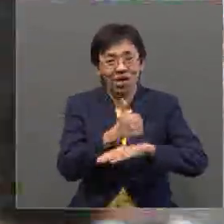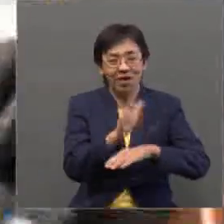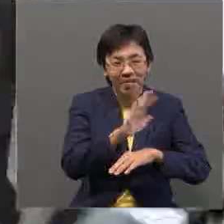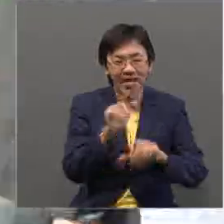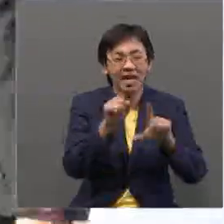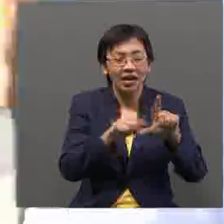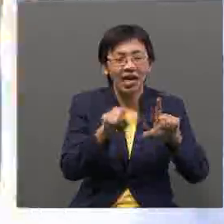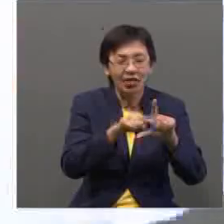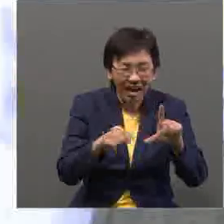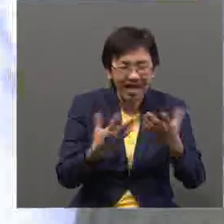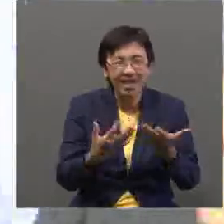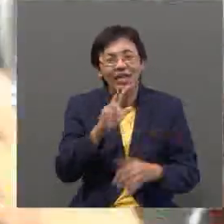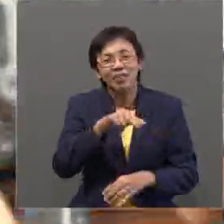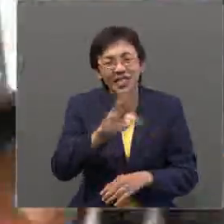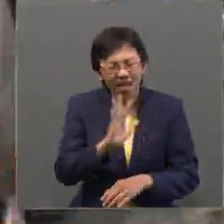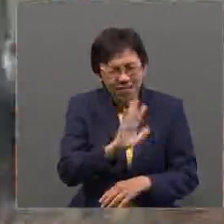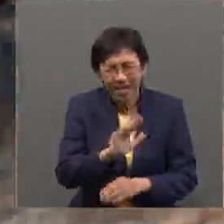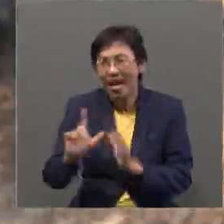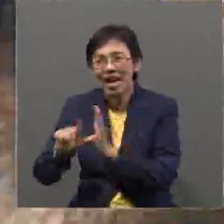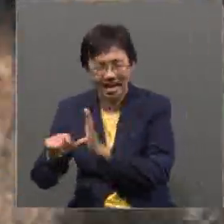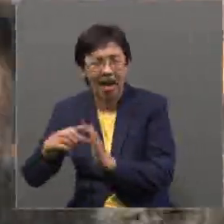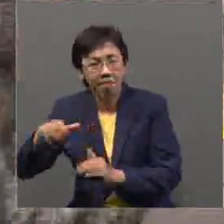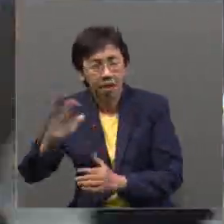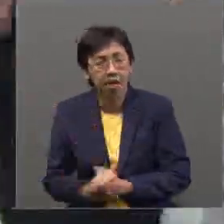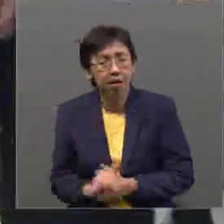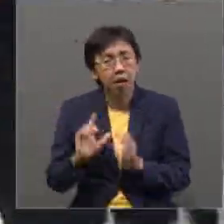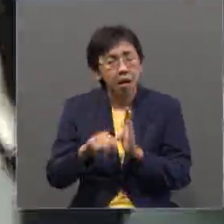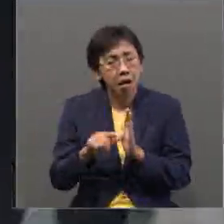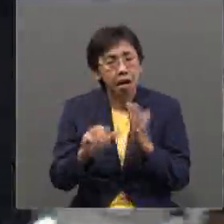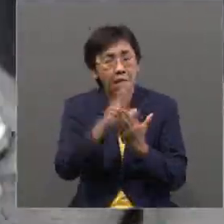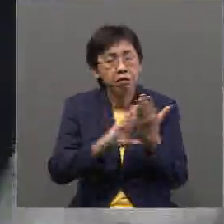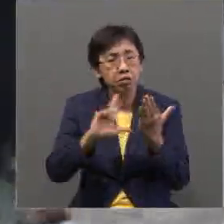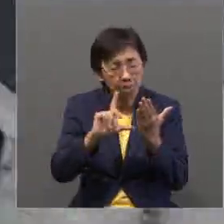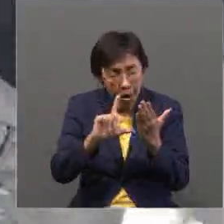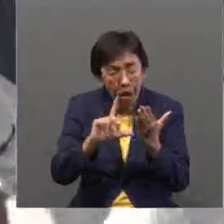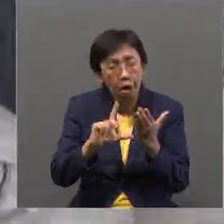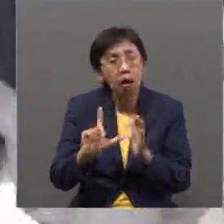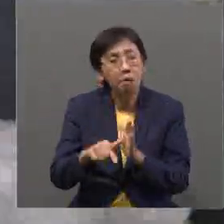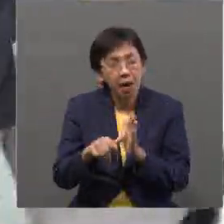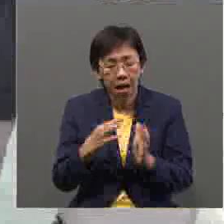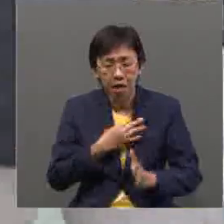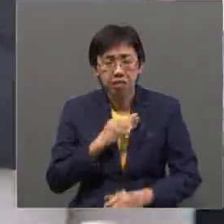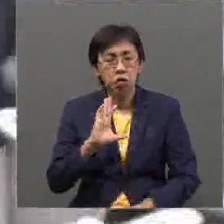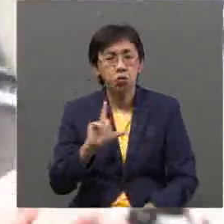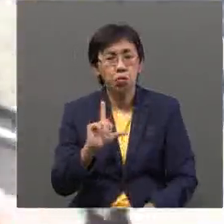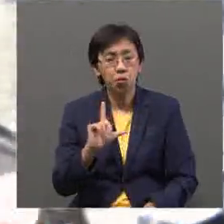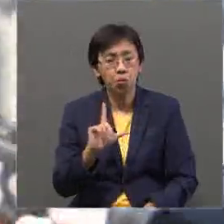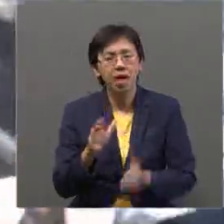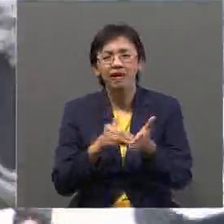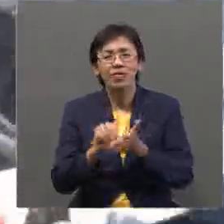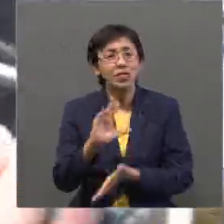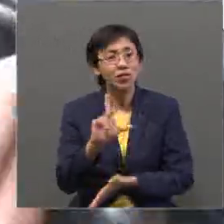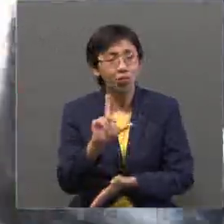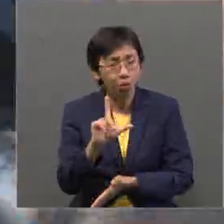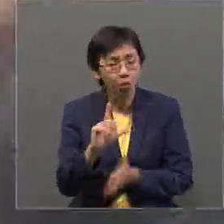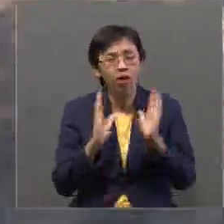ก้าวไปเพื่อไทยพวกนี้ก็จะเป็นเลขาใช่ไหมฮะแล้วคุณประภัสไปเนี่ยคุณประพัฒน์ก็เป็นเลขาแล้วใส่สีชมพูอ่ะสีของพรรคเหมือนไป